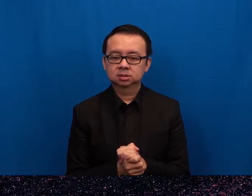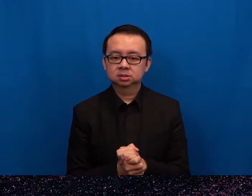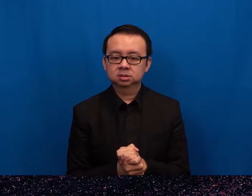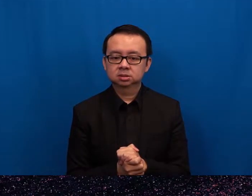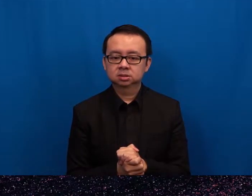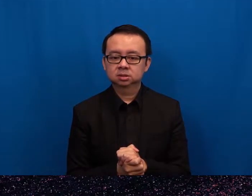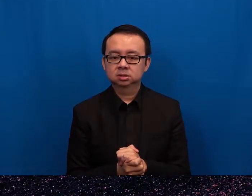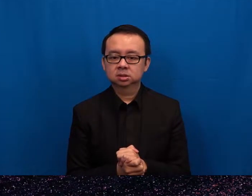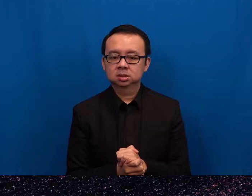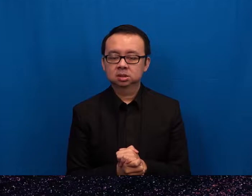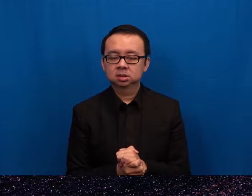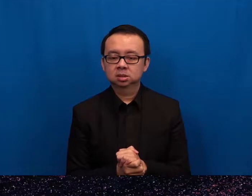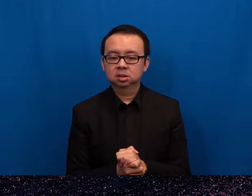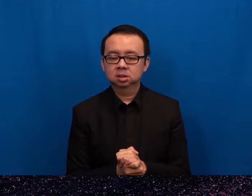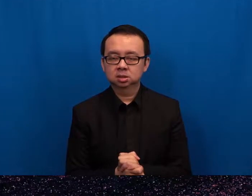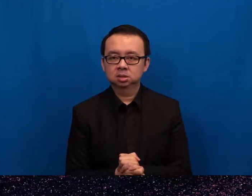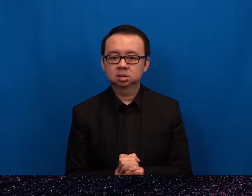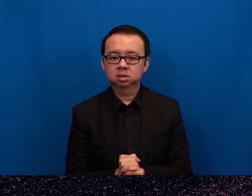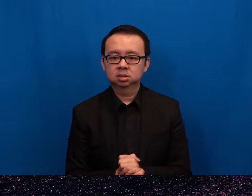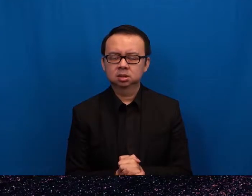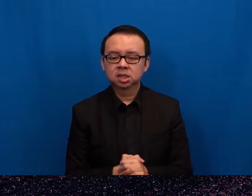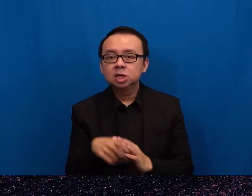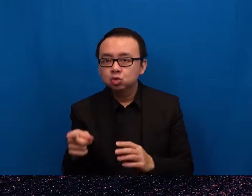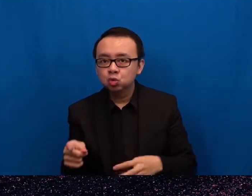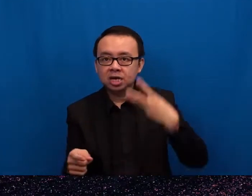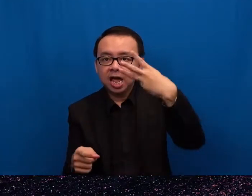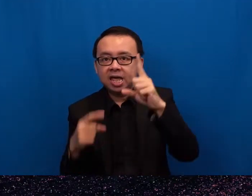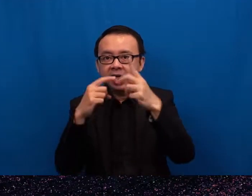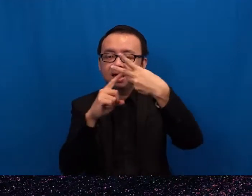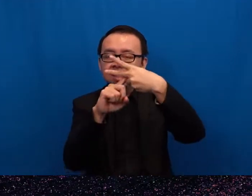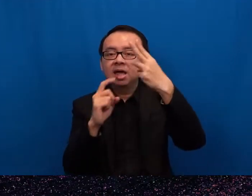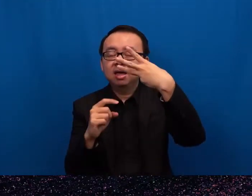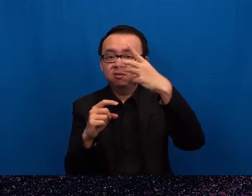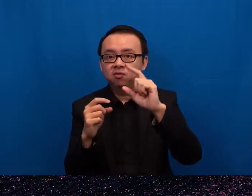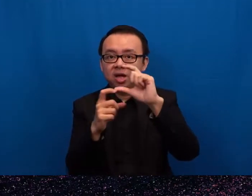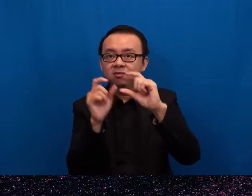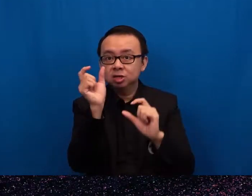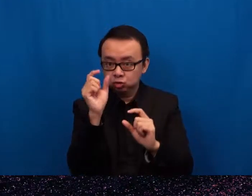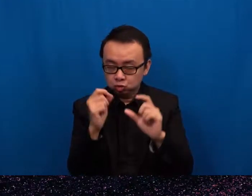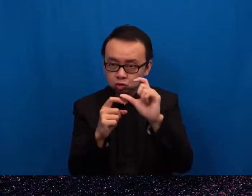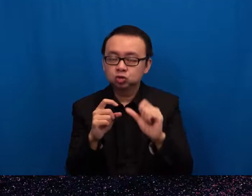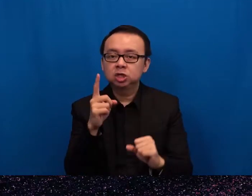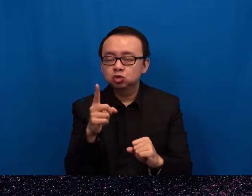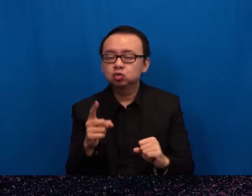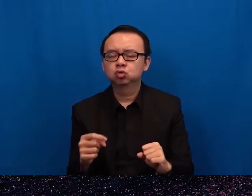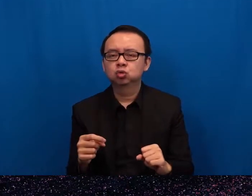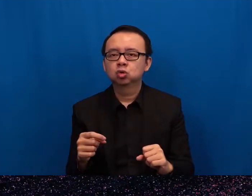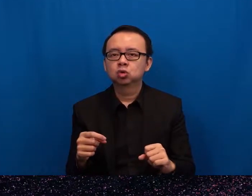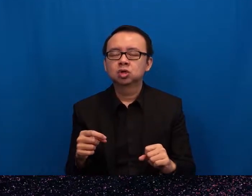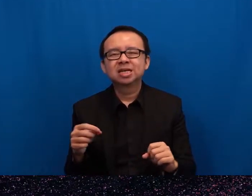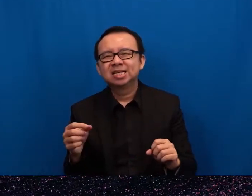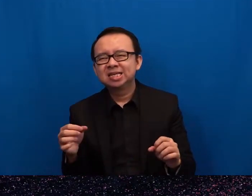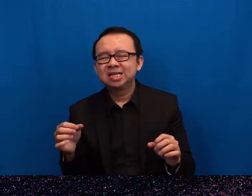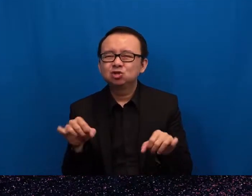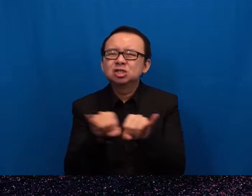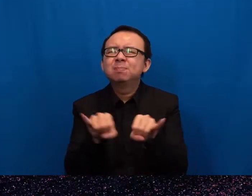ini modern Turkey. Unik sekali negara ini. Sebuah negara ada dua benua. Where East